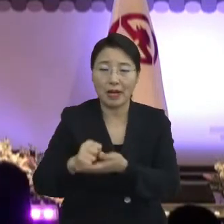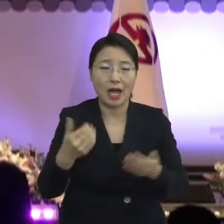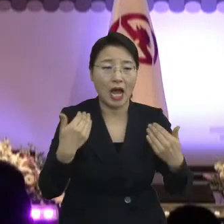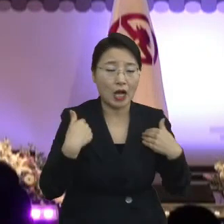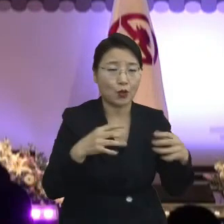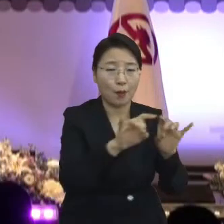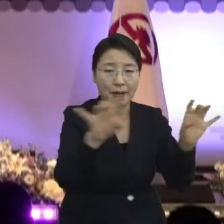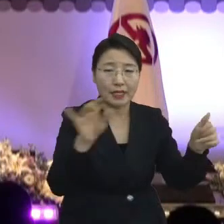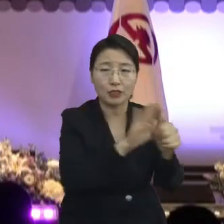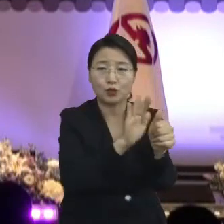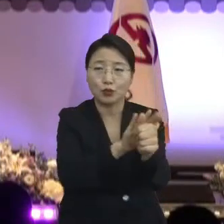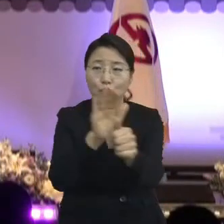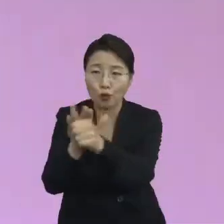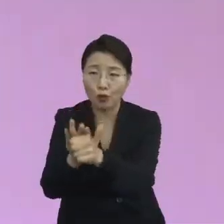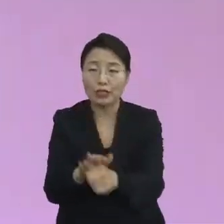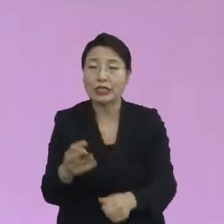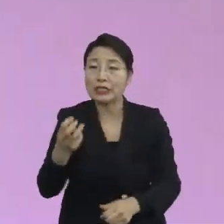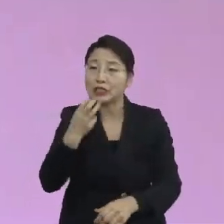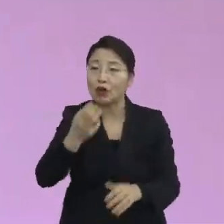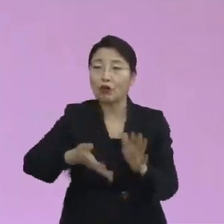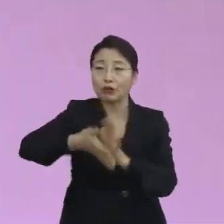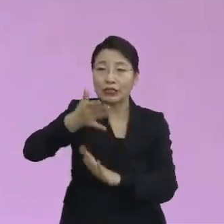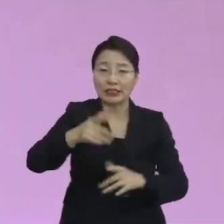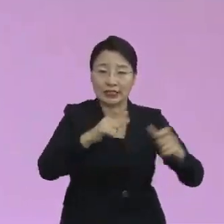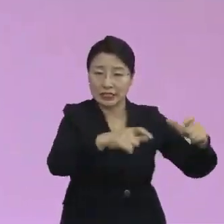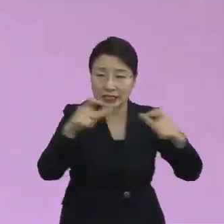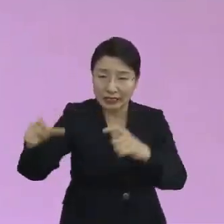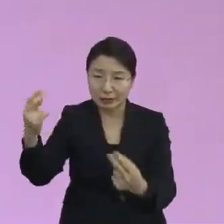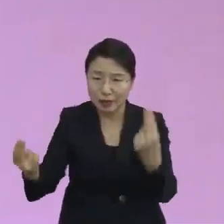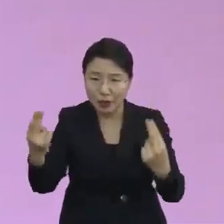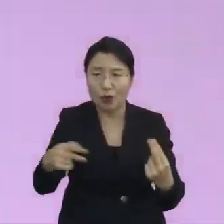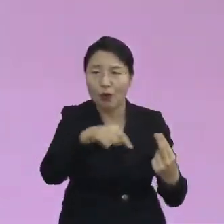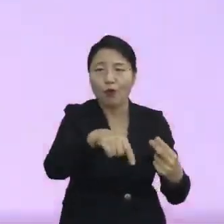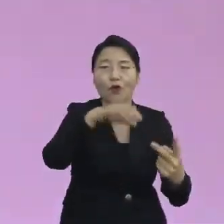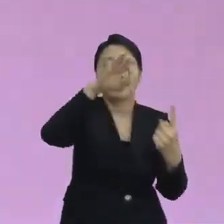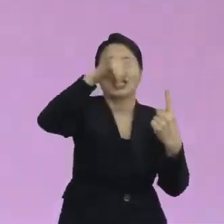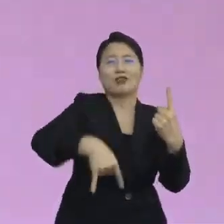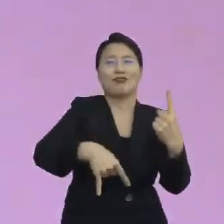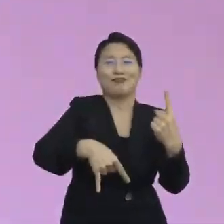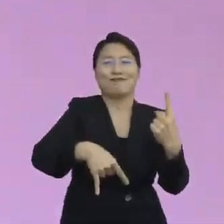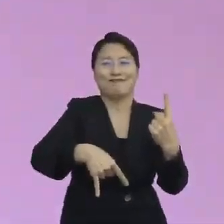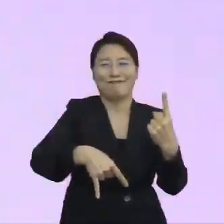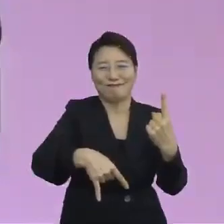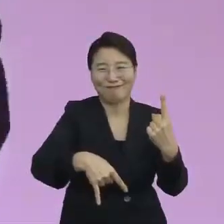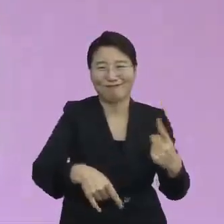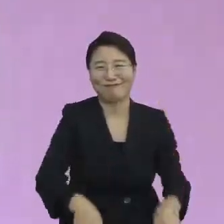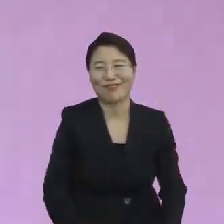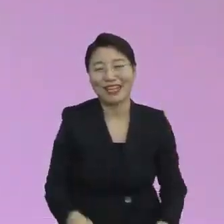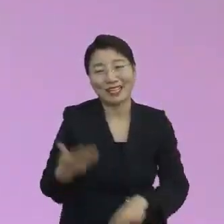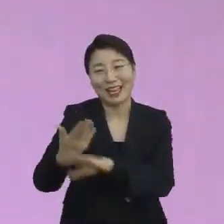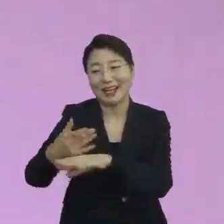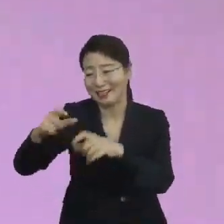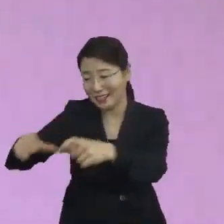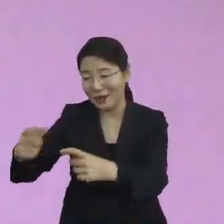지원액이 서울시 자치구 1위가 되었습니다. 1위가 되었습니다.